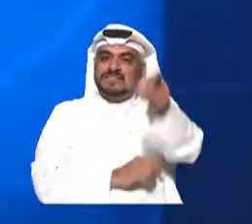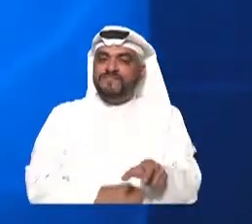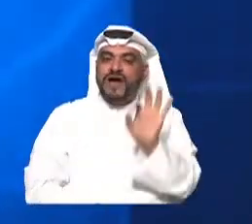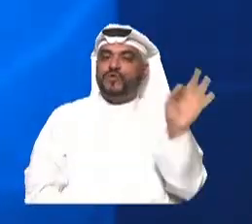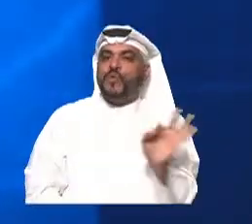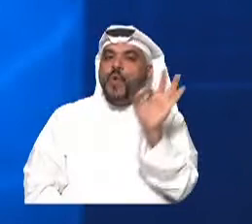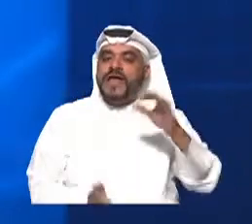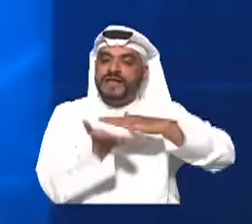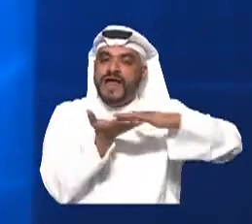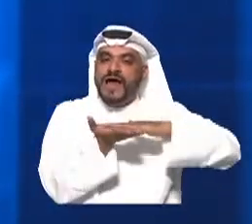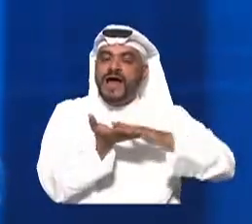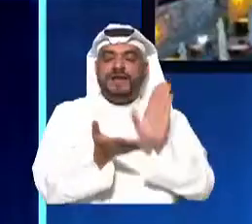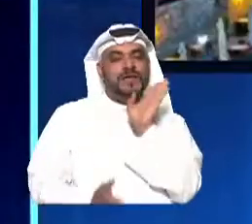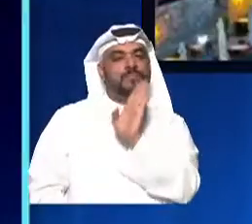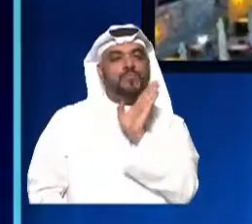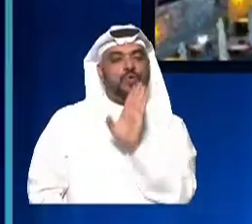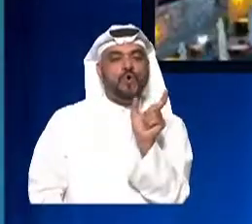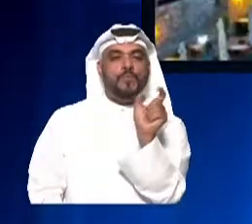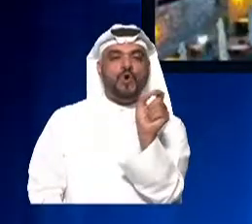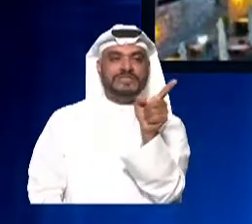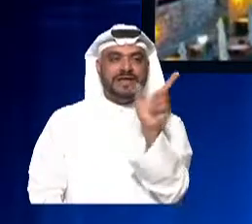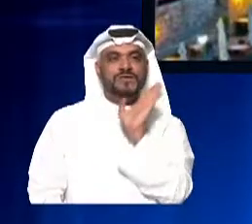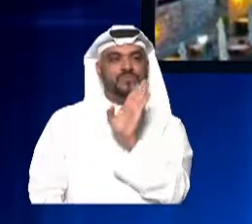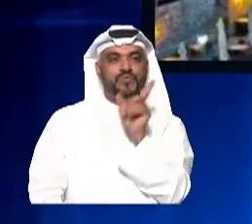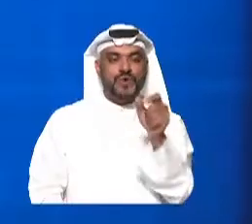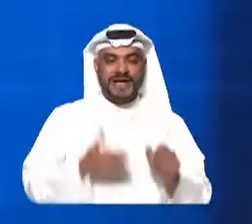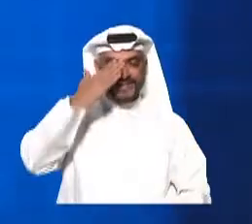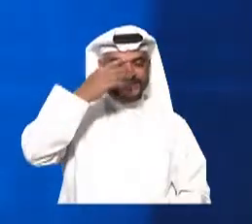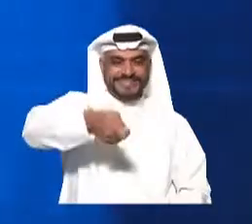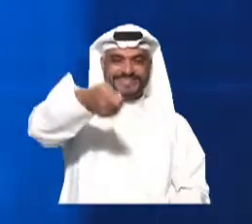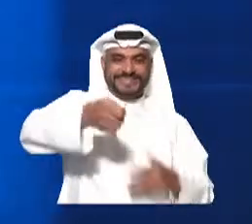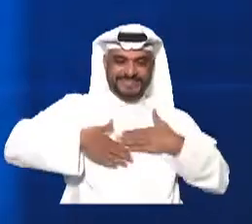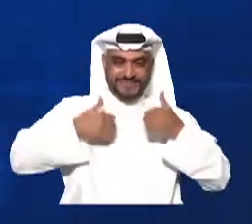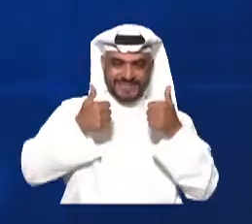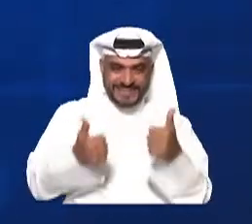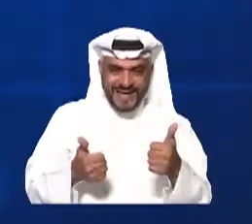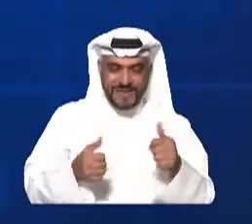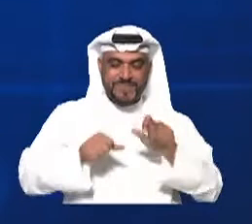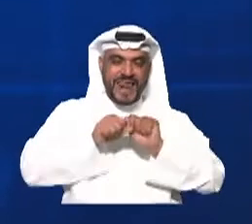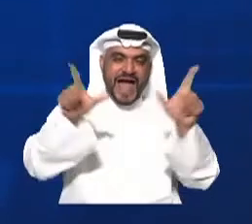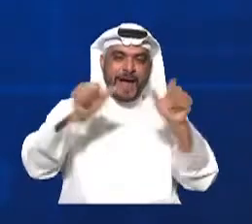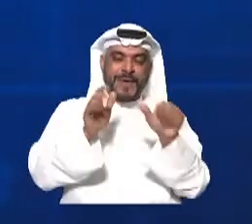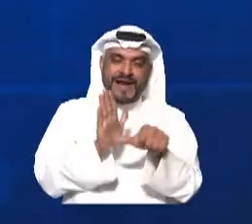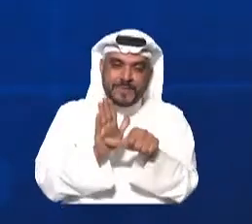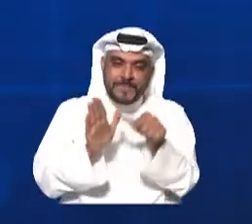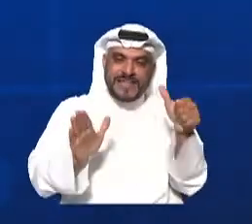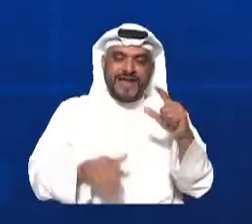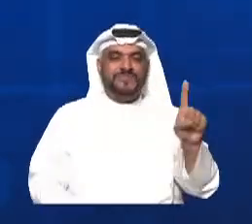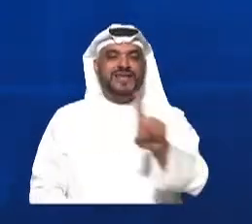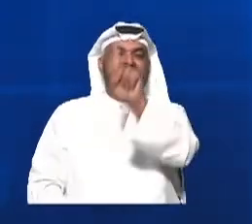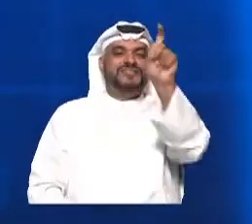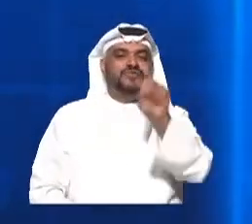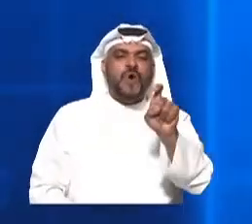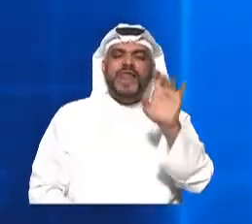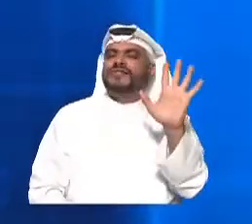دولة الكويت لدى البوسنة والهرسك. نرحب فيك معنا في نشرة الأخبار. بداية نود لو تعطينا